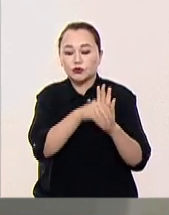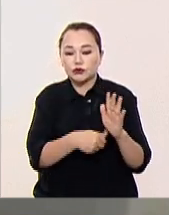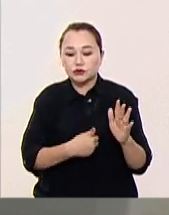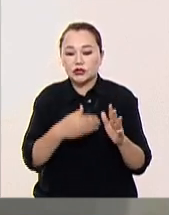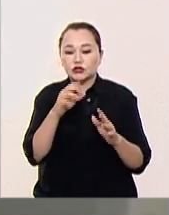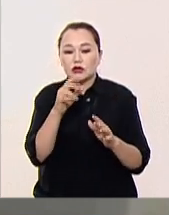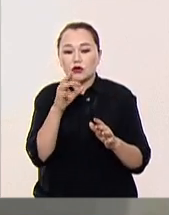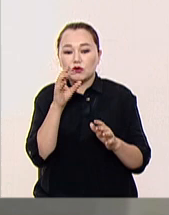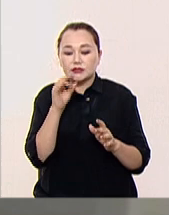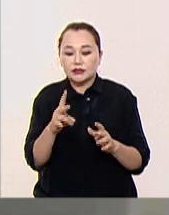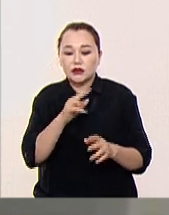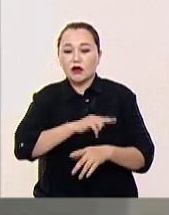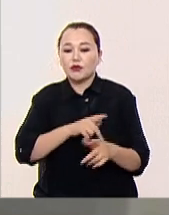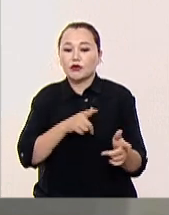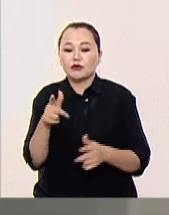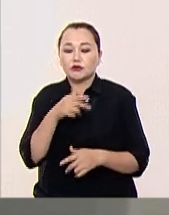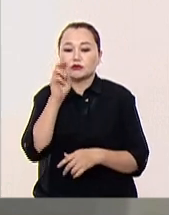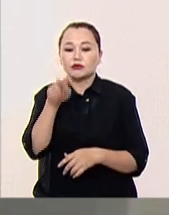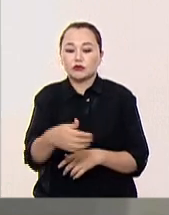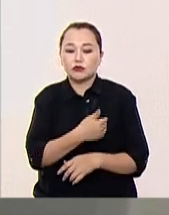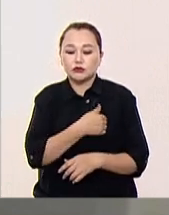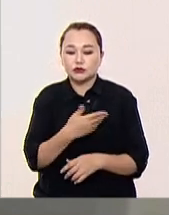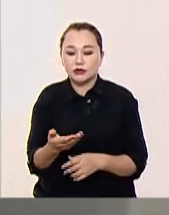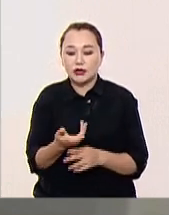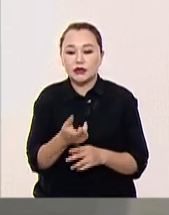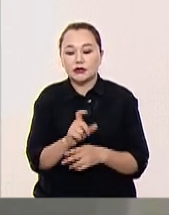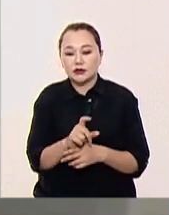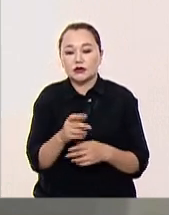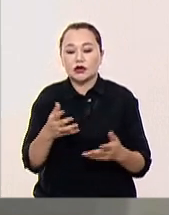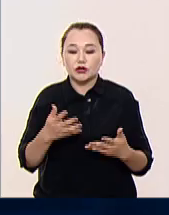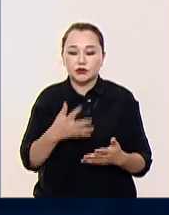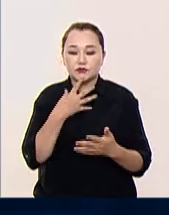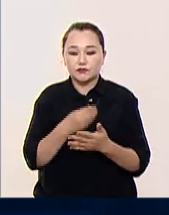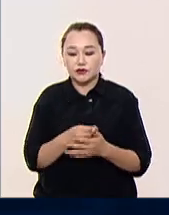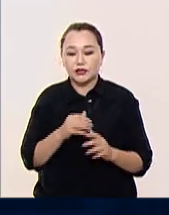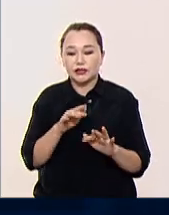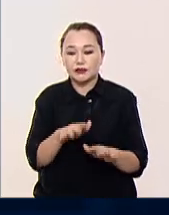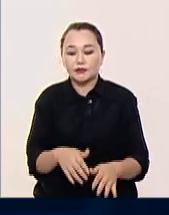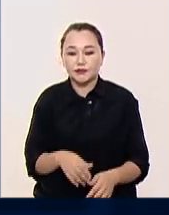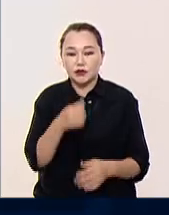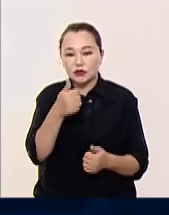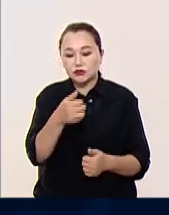маған жұмыс дайындап қойды, соған барам деп жатса, ол әрине өз тіршілігі. Жақсы, жауабыңызға рахмет.